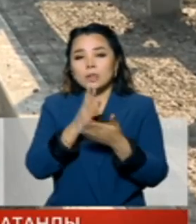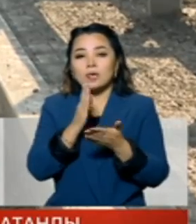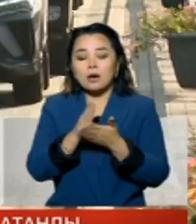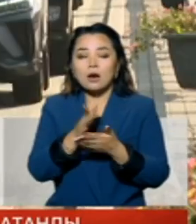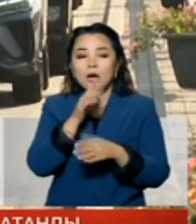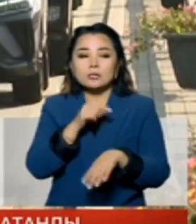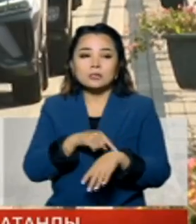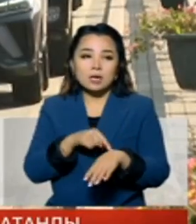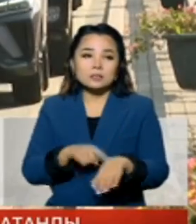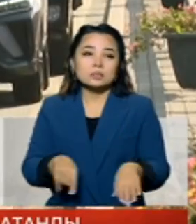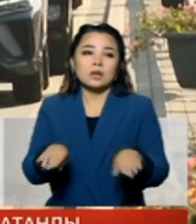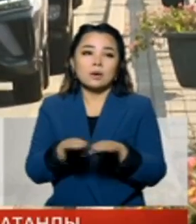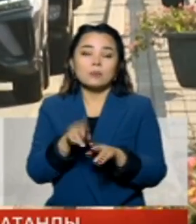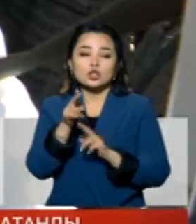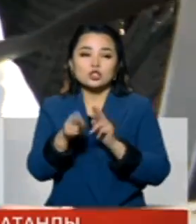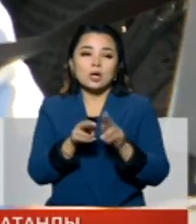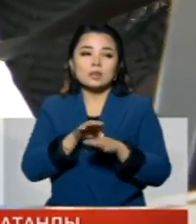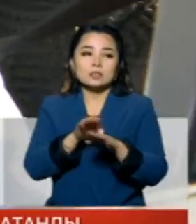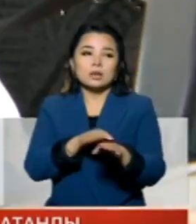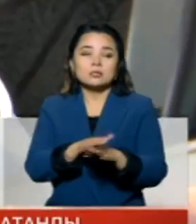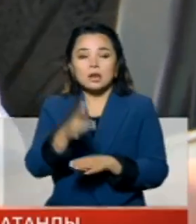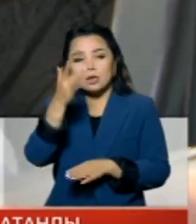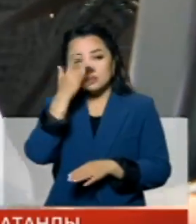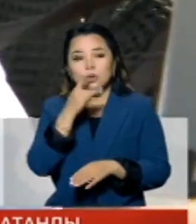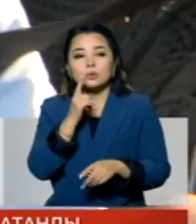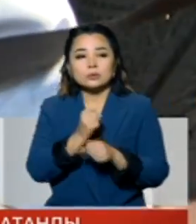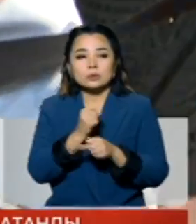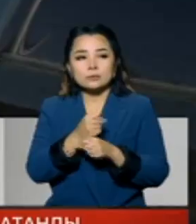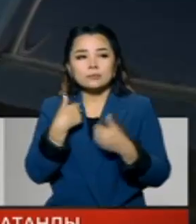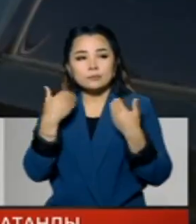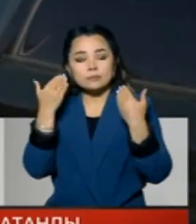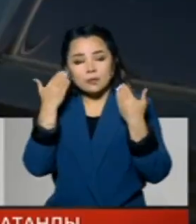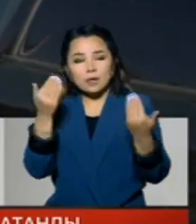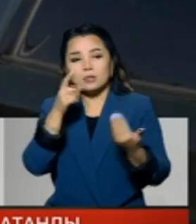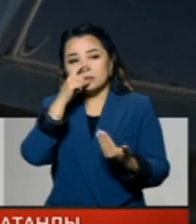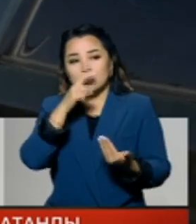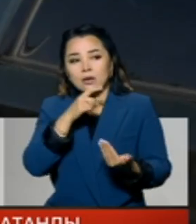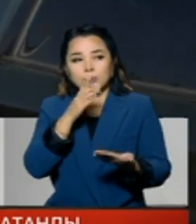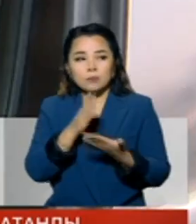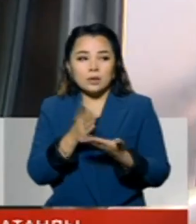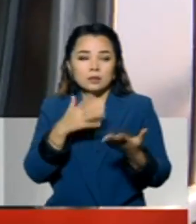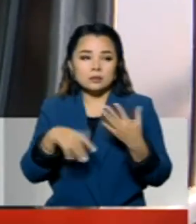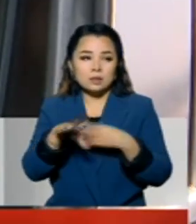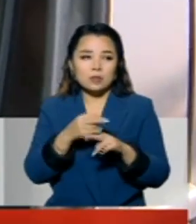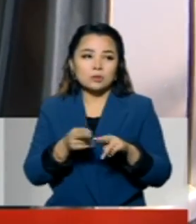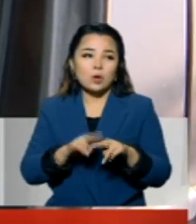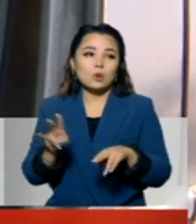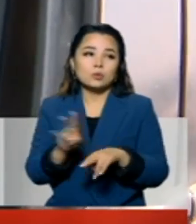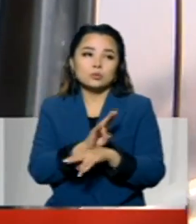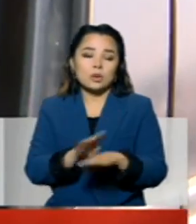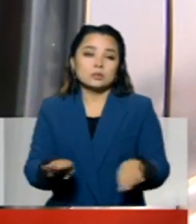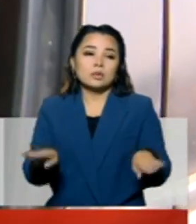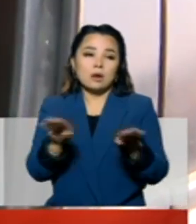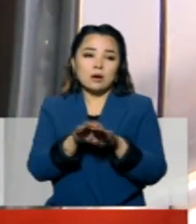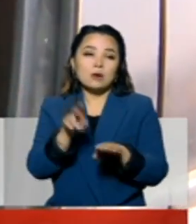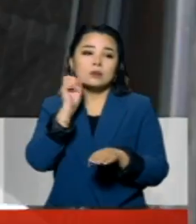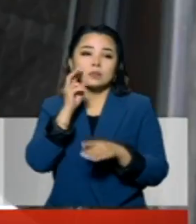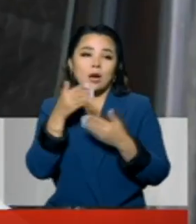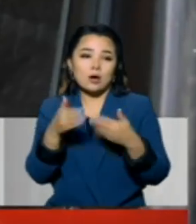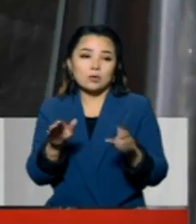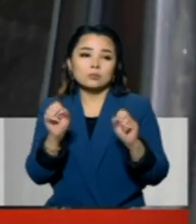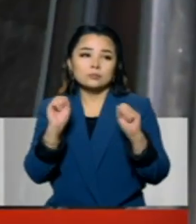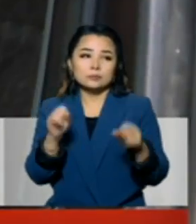кептелісте тұратын жұрт шағымын жеткізді. Жаз бойы не істеді соң түсініксіз. Таңертең тоже қырылып кетеді бәрі. Түнде жауып, күндіз ашып тастауға болады